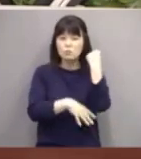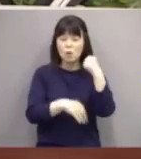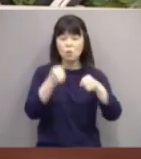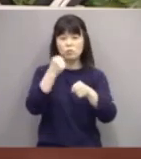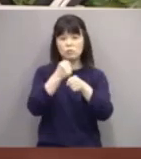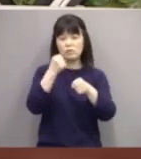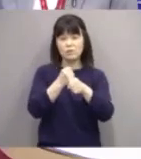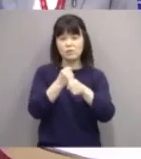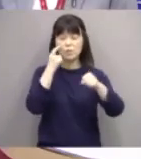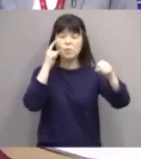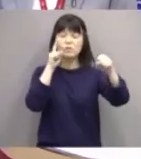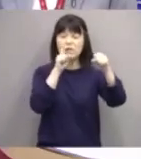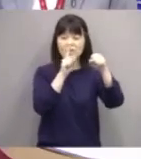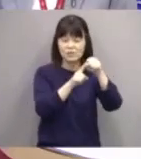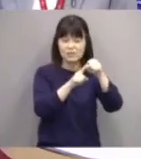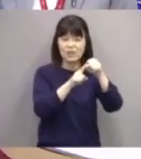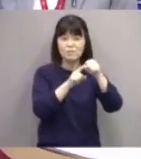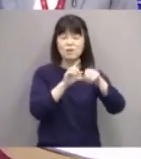ています。